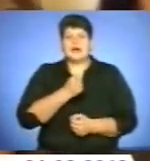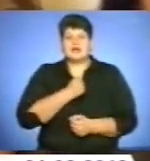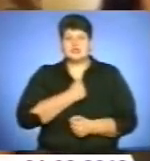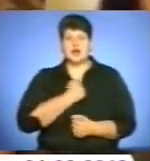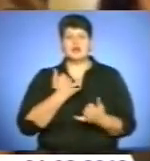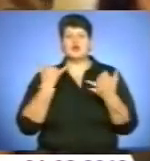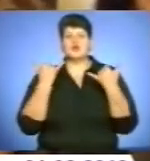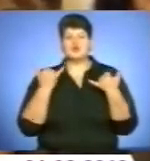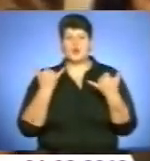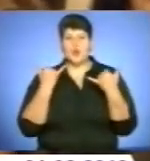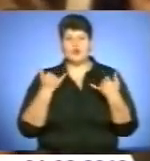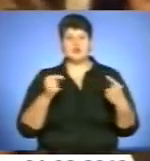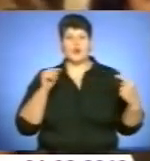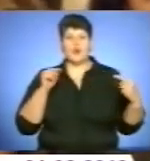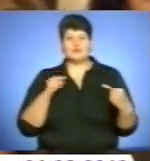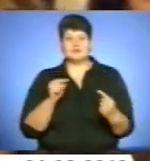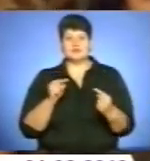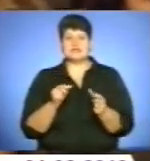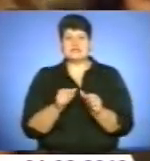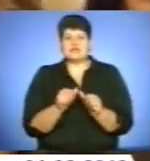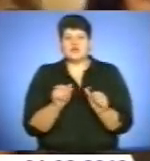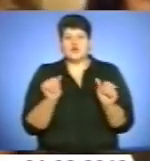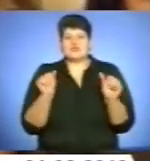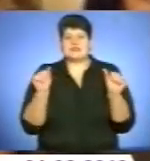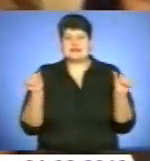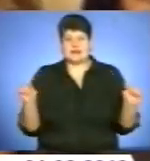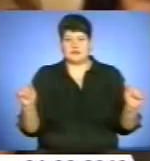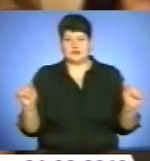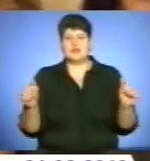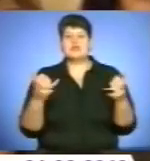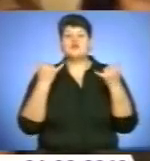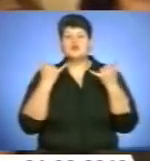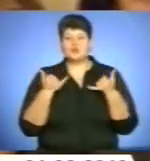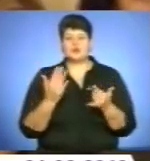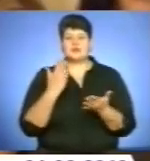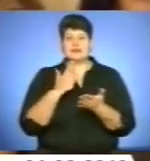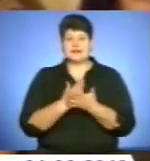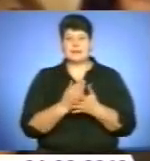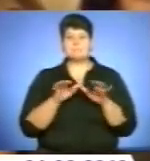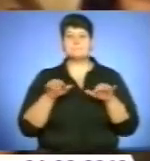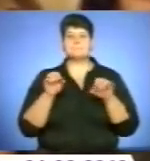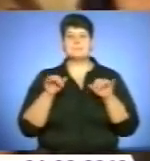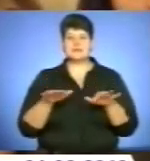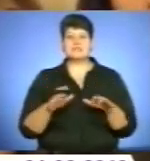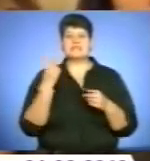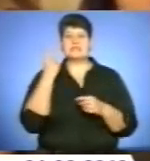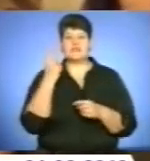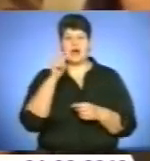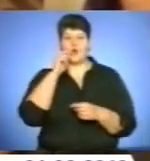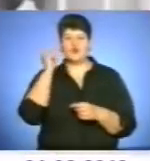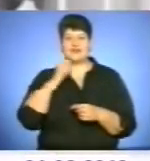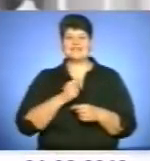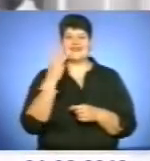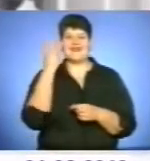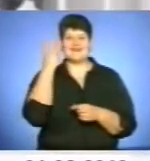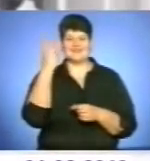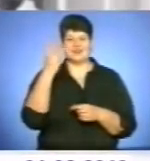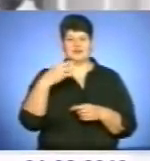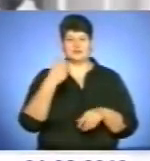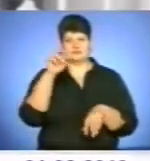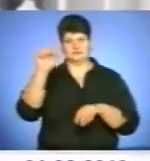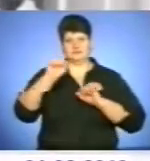опозиція роз'єднана. Я хотів сказати з трибуни, що сьогодні діє принцип «два українця, три гетьмана». Регіонали